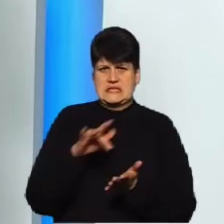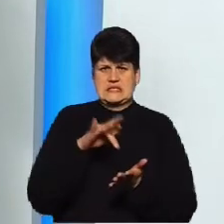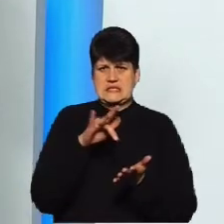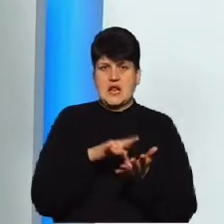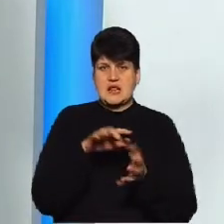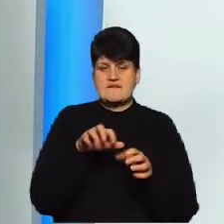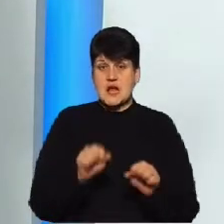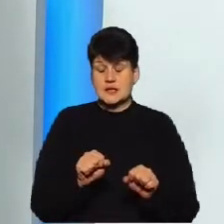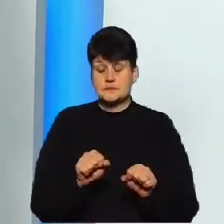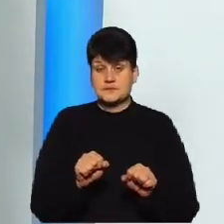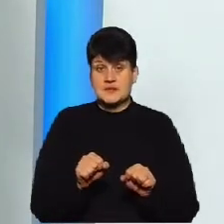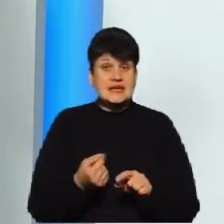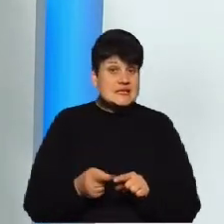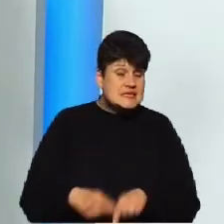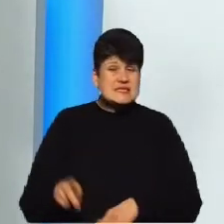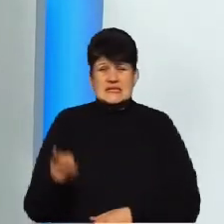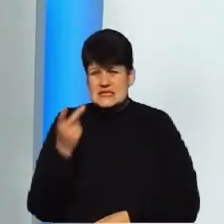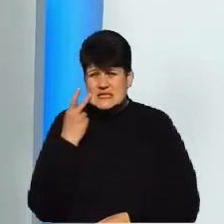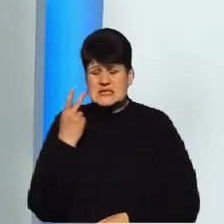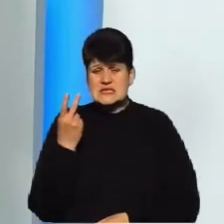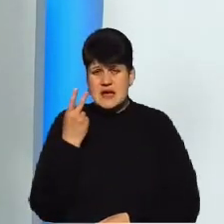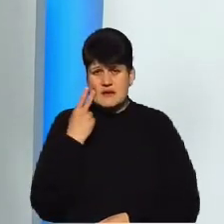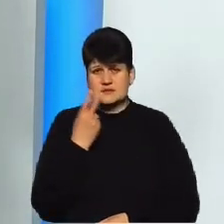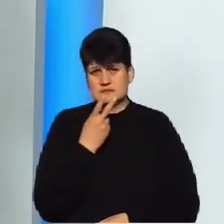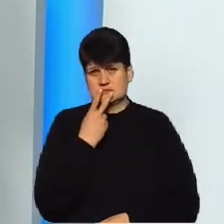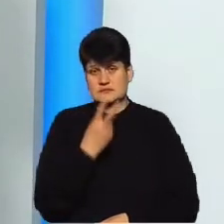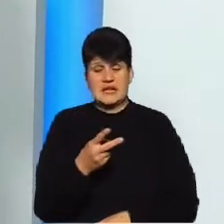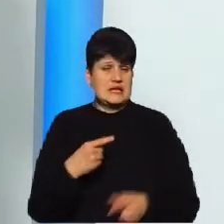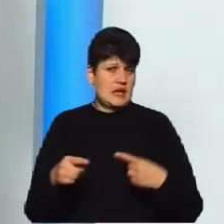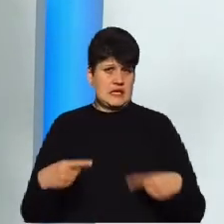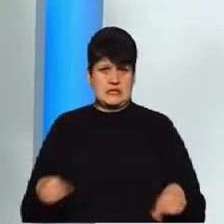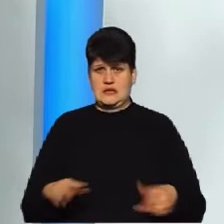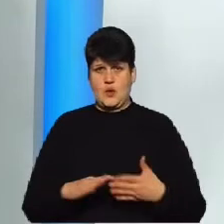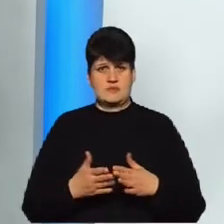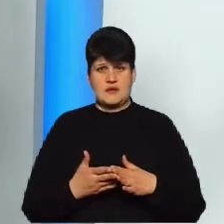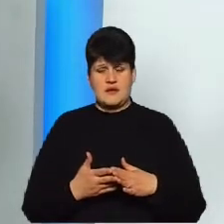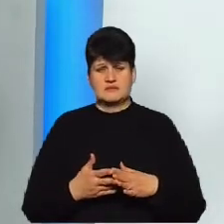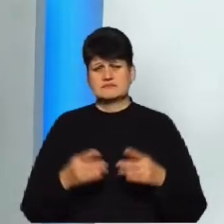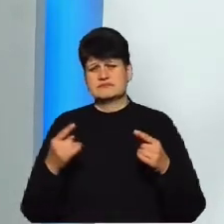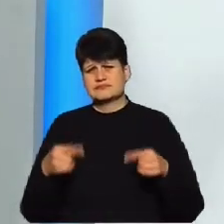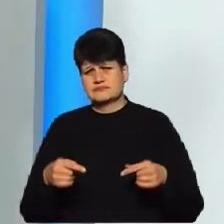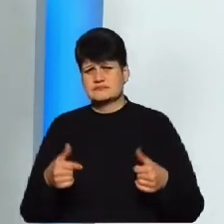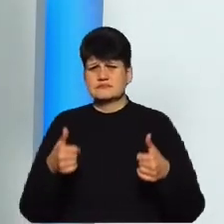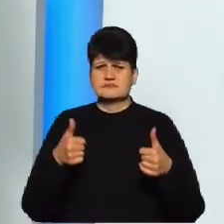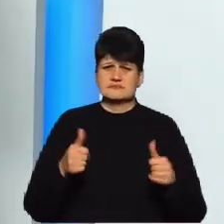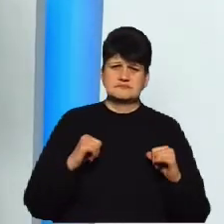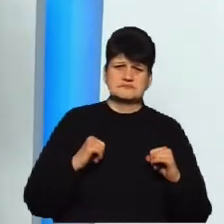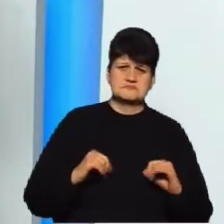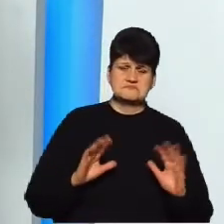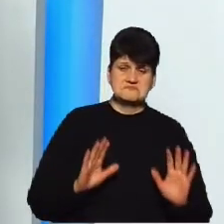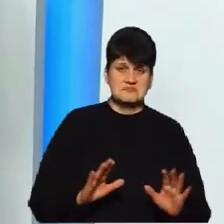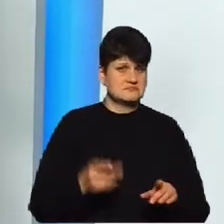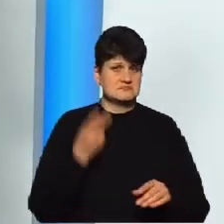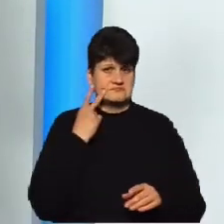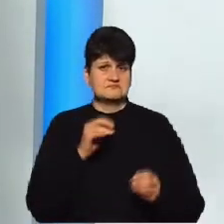це завжди відтворюється за будь-яких обставин, чи кризових, чи повного спокою. Тобто, люди